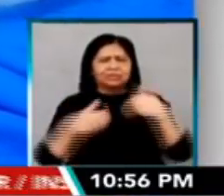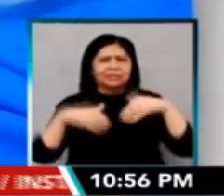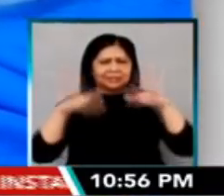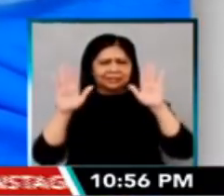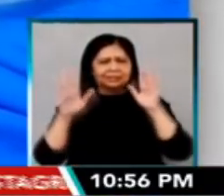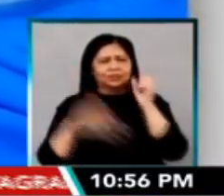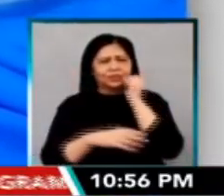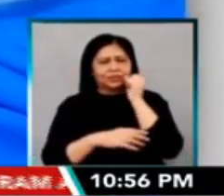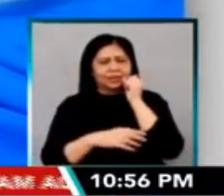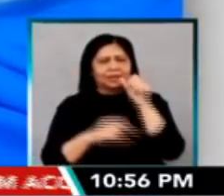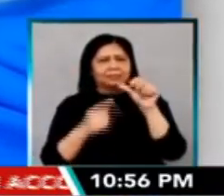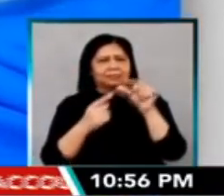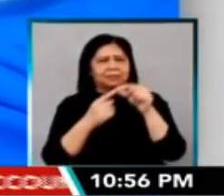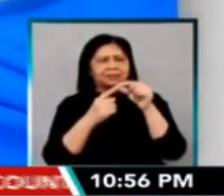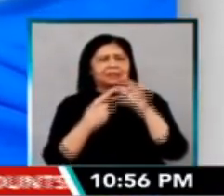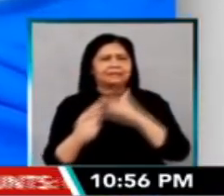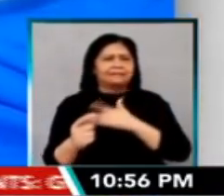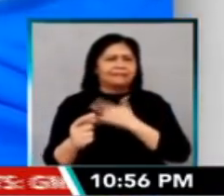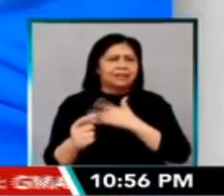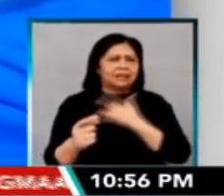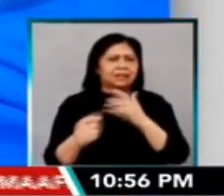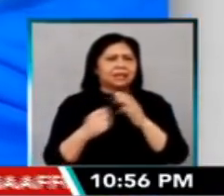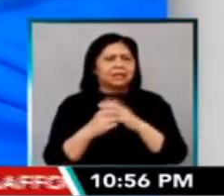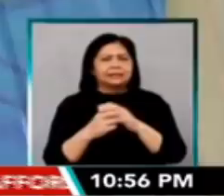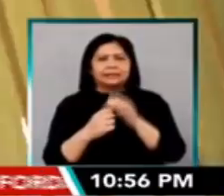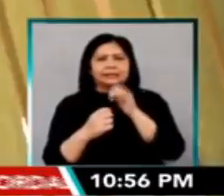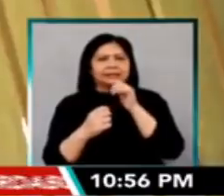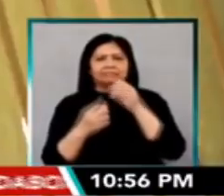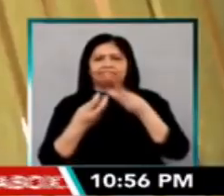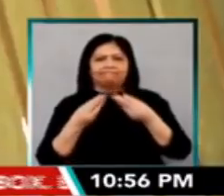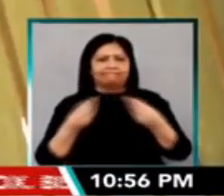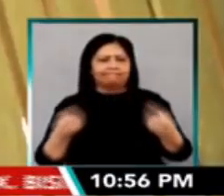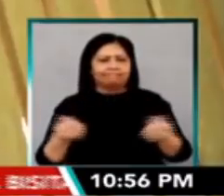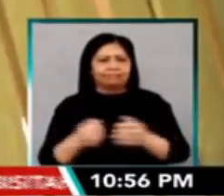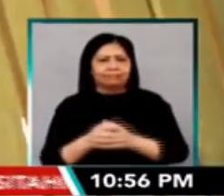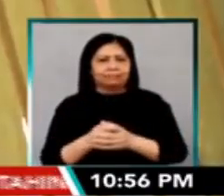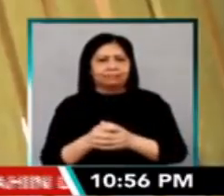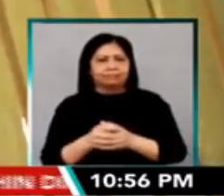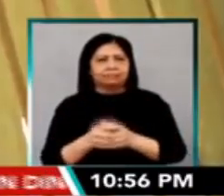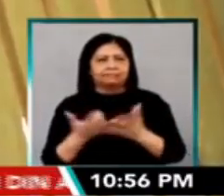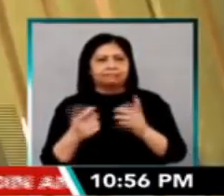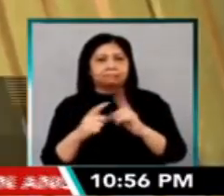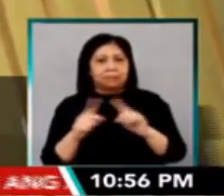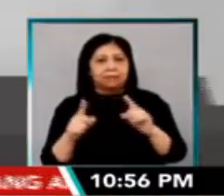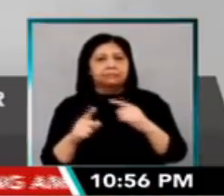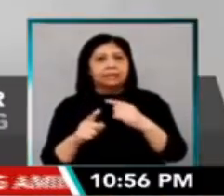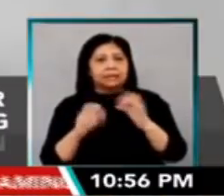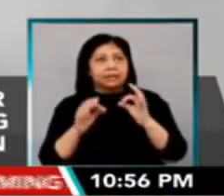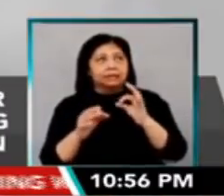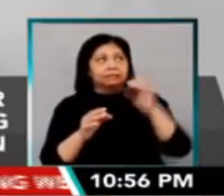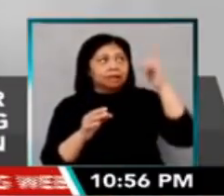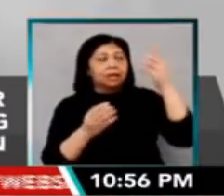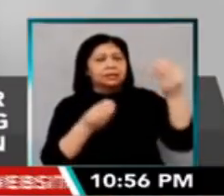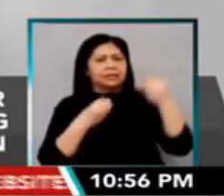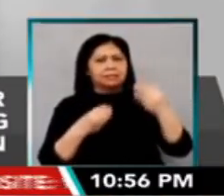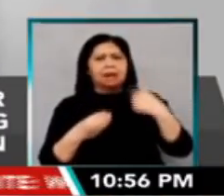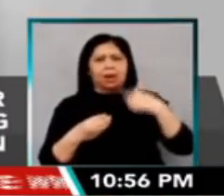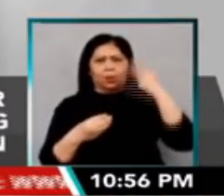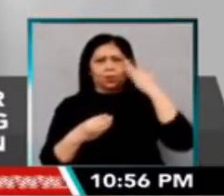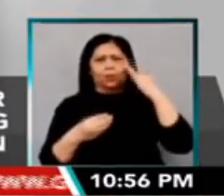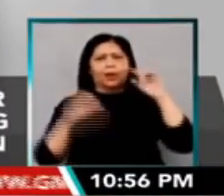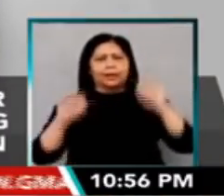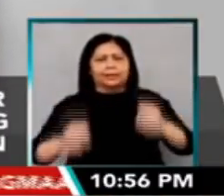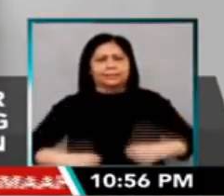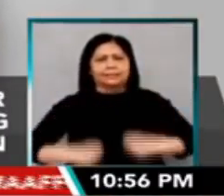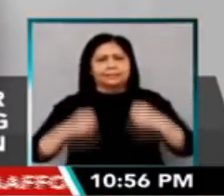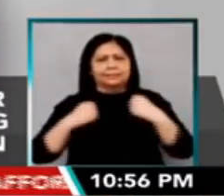noong pakiramdam niya ay hindi na siya gagaling. Hindi yung binigay ng Diyos, kung hindi ko kaya, kayanin ko to para sa pamilya ko, lalo na sa